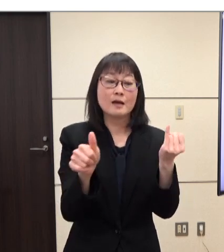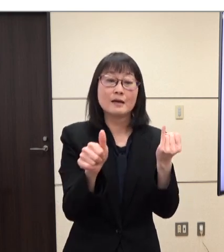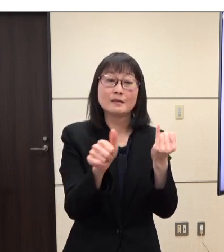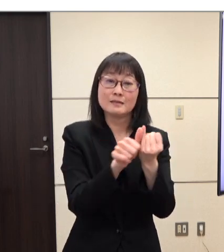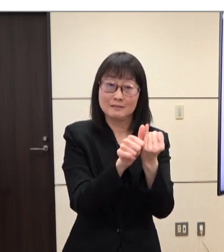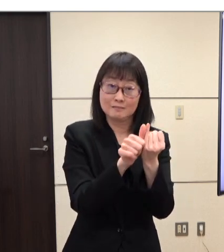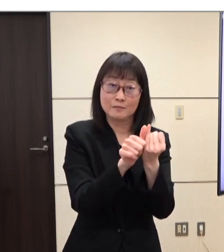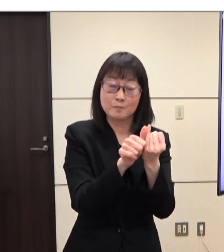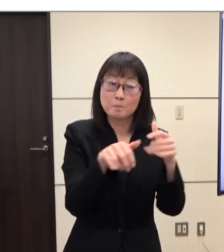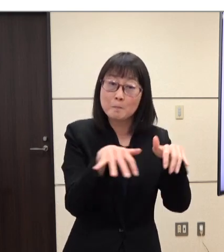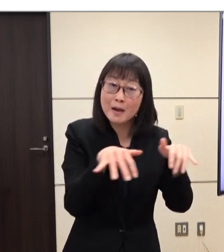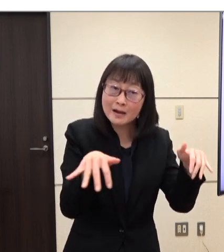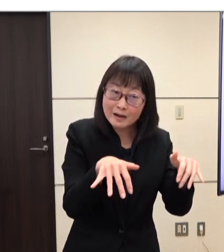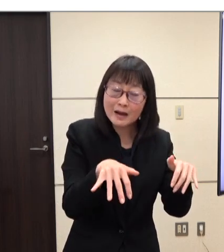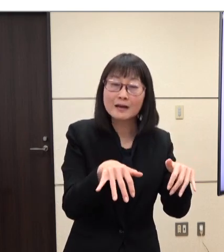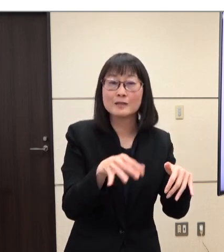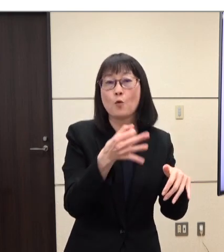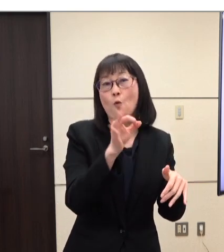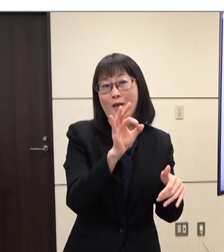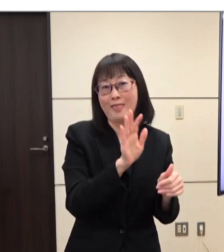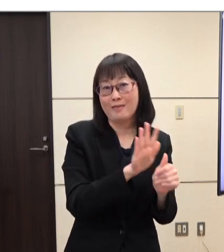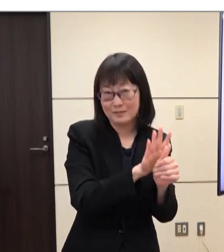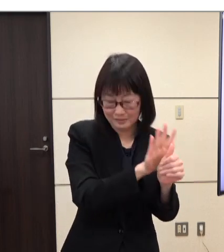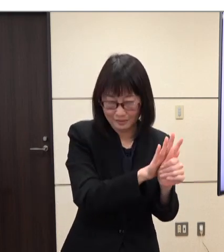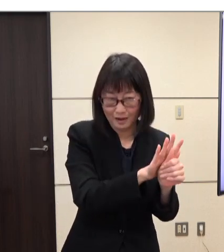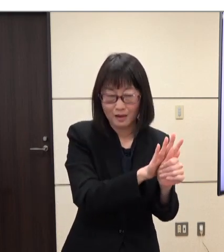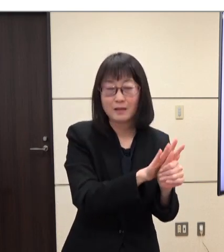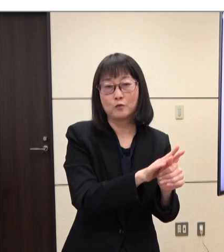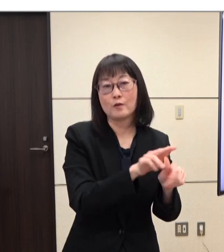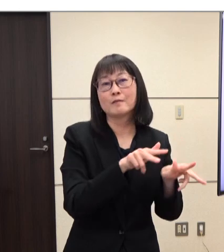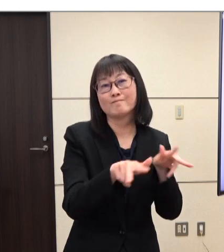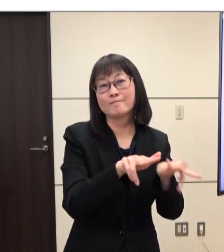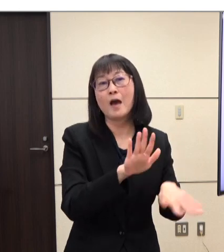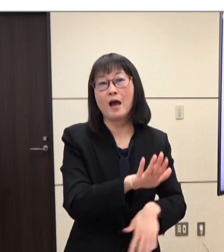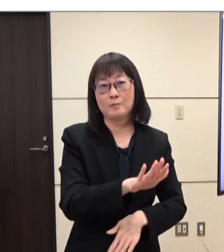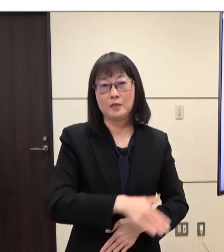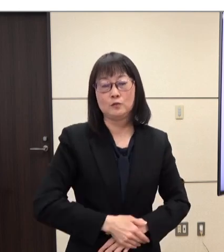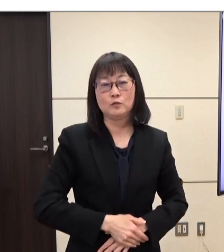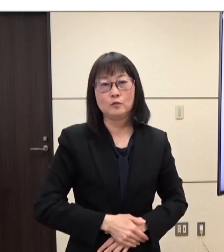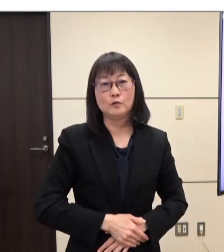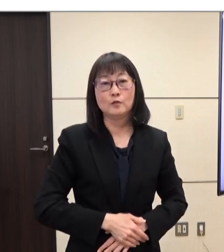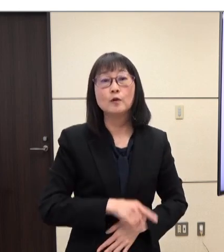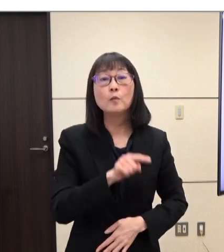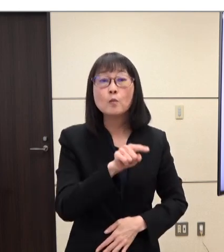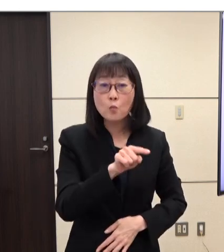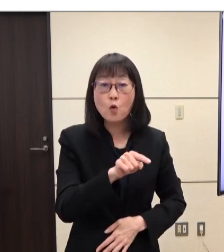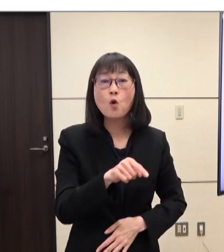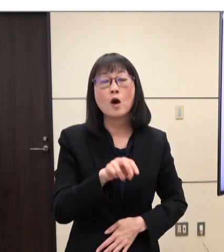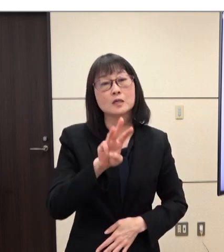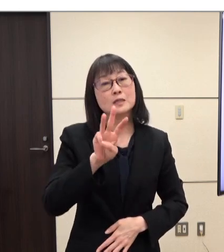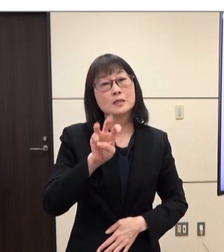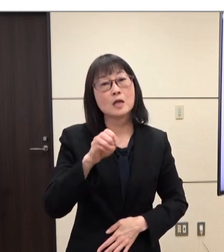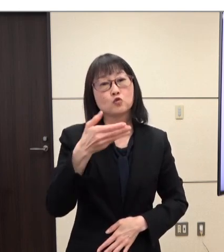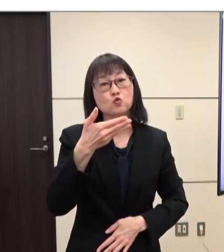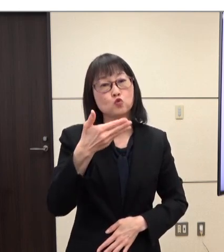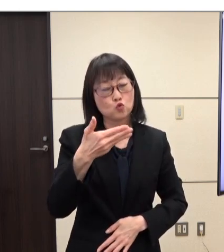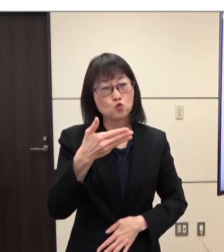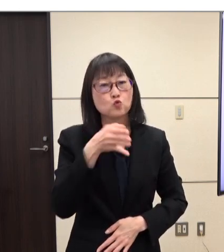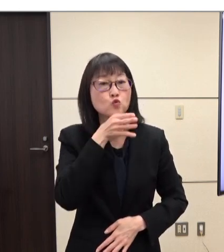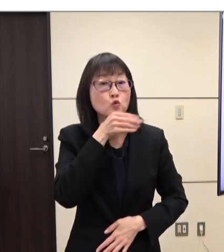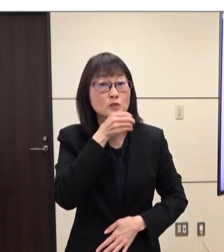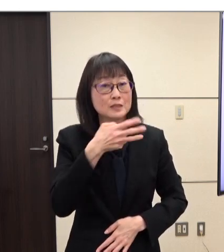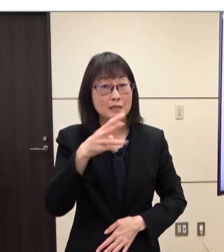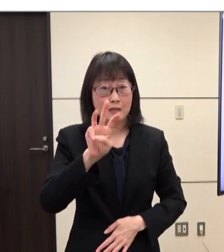応39歳ということで、限定しております。まあ、その点では政策効果を考えて、ま